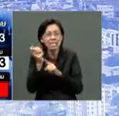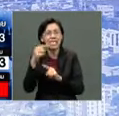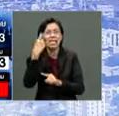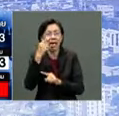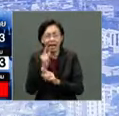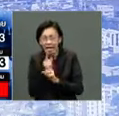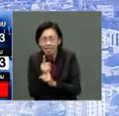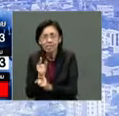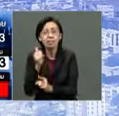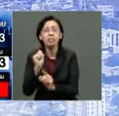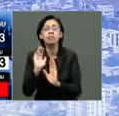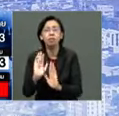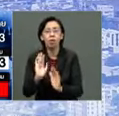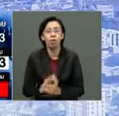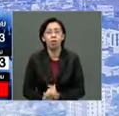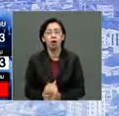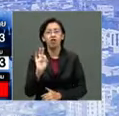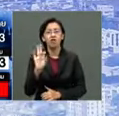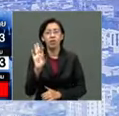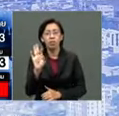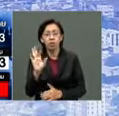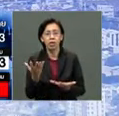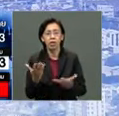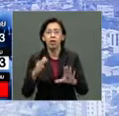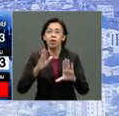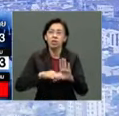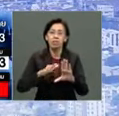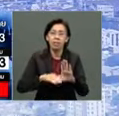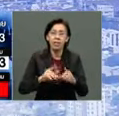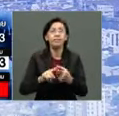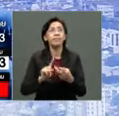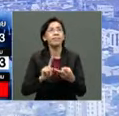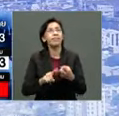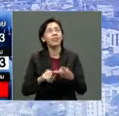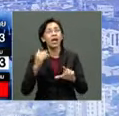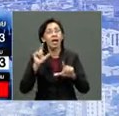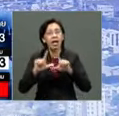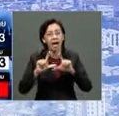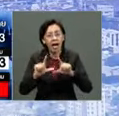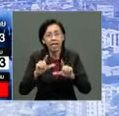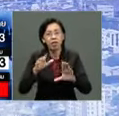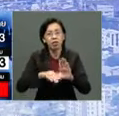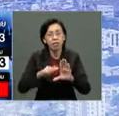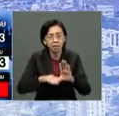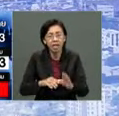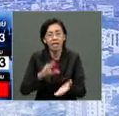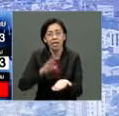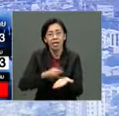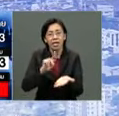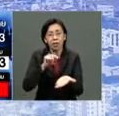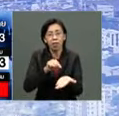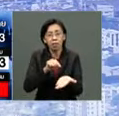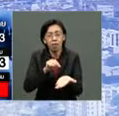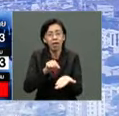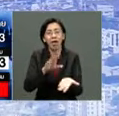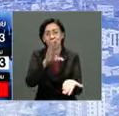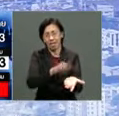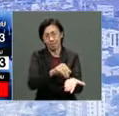านไปลงใน Facebook ลงทะเบียนใน Facebook ลงทะเบียนใน LINE หลายๆเนี่ยข้อมูลของชุดของท่านไป